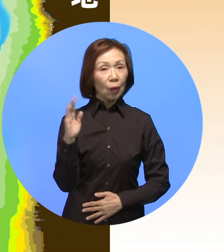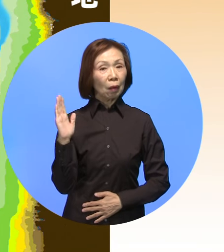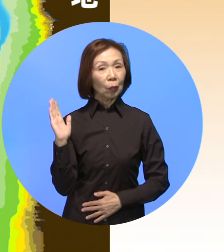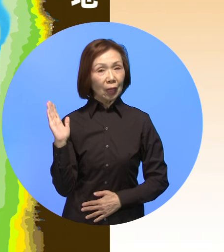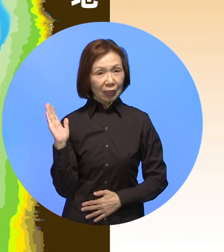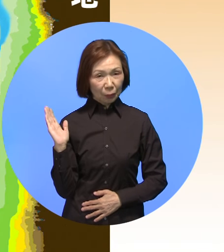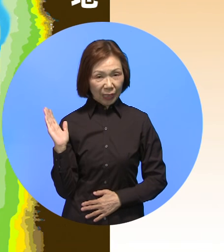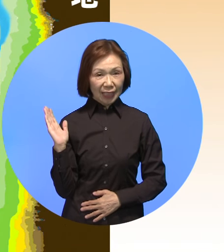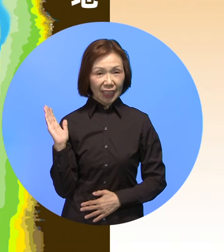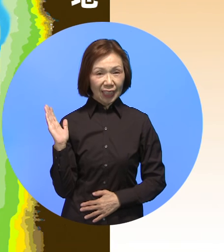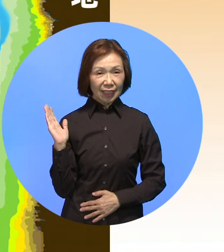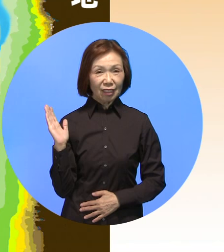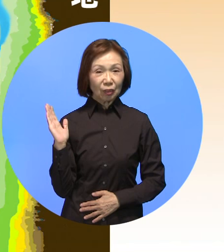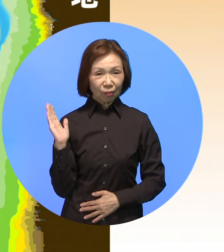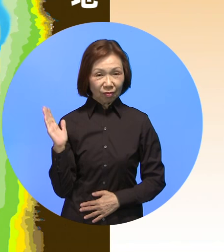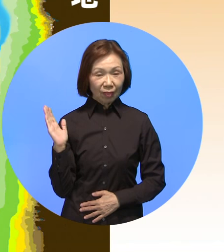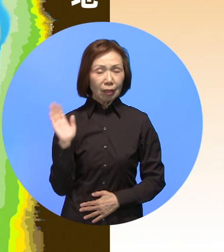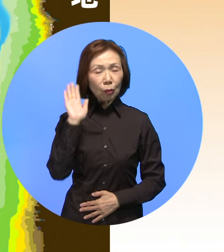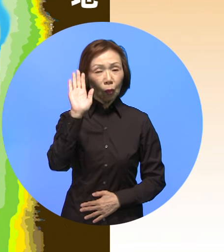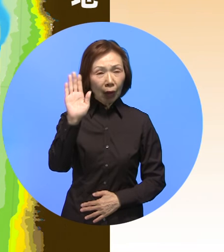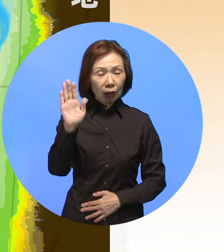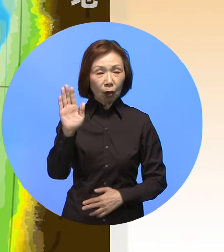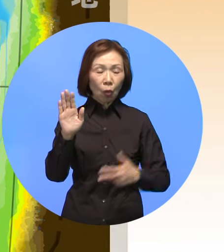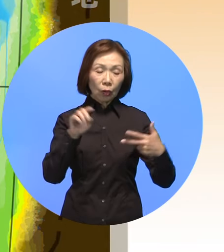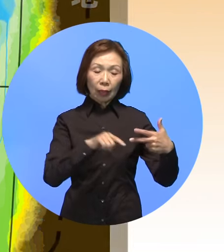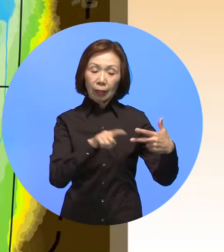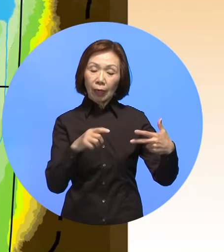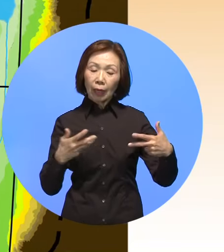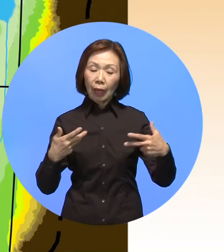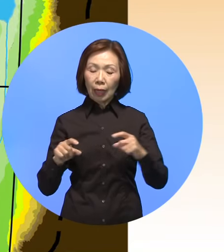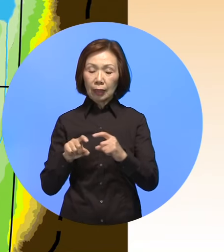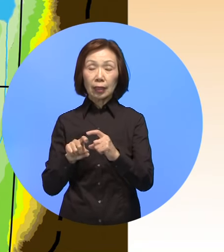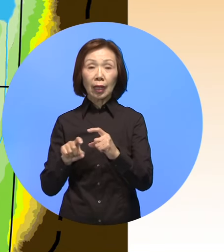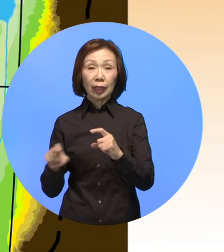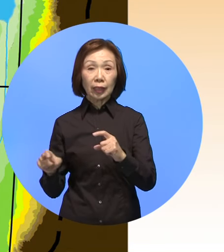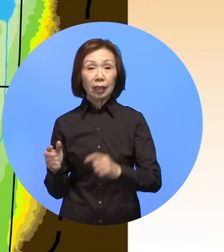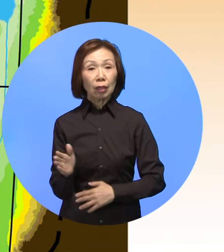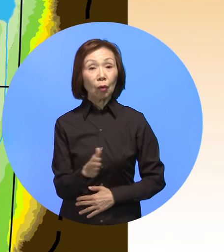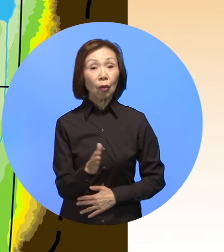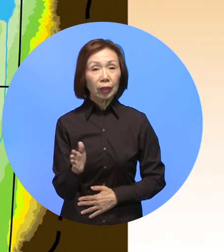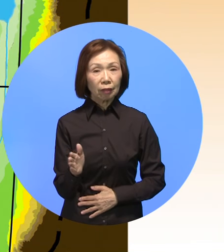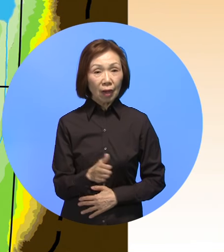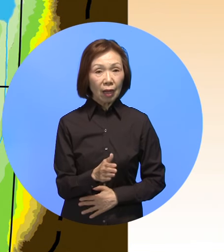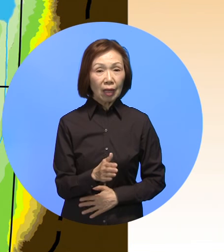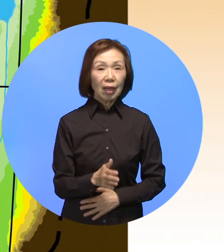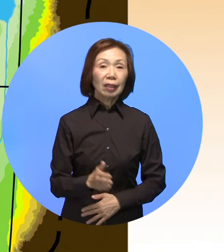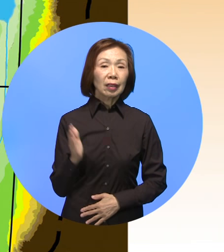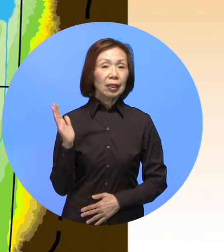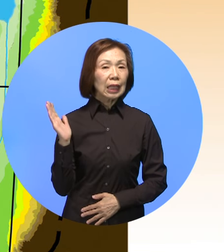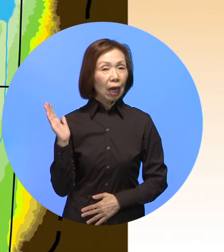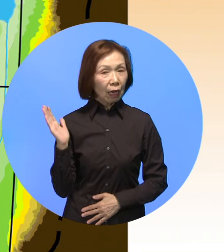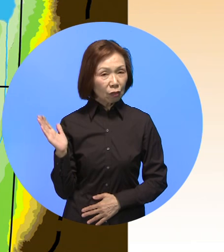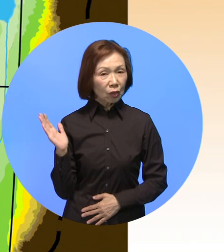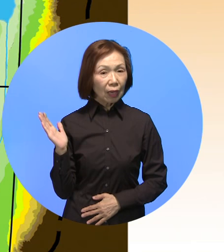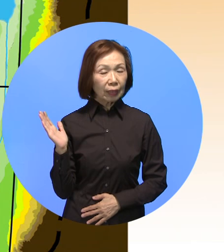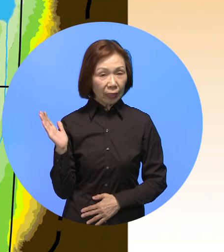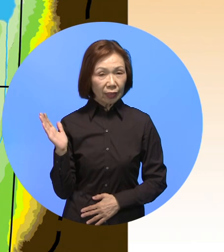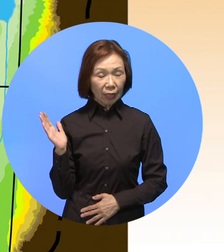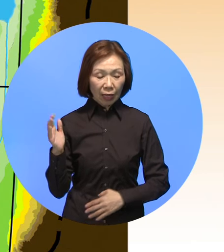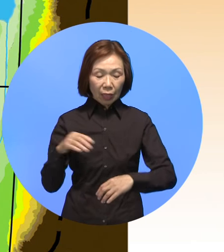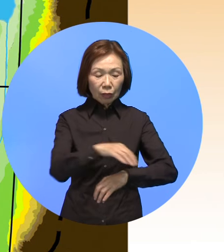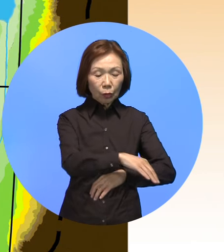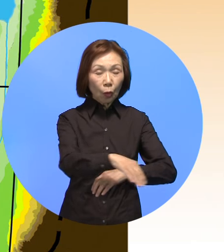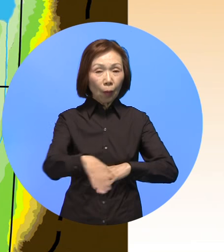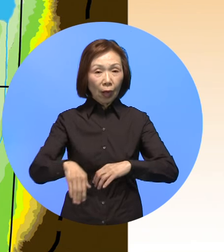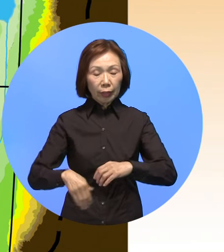ですその後7世紀から発生器頃には三角州の発展しボタン島の周辺に菅月